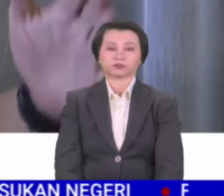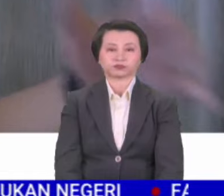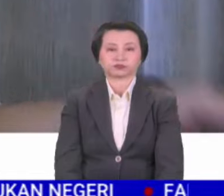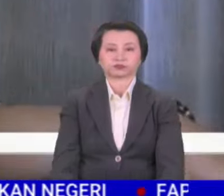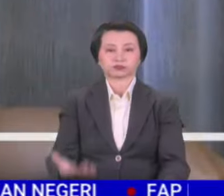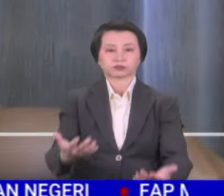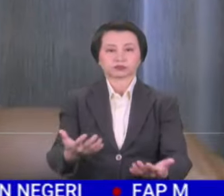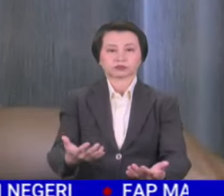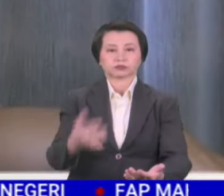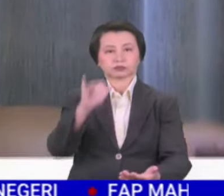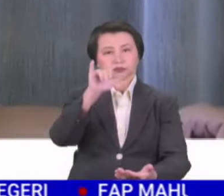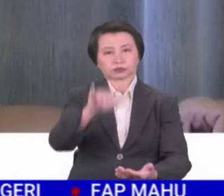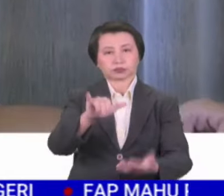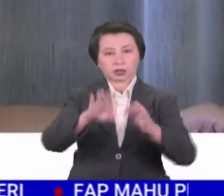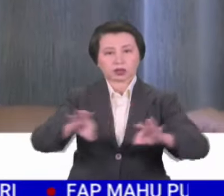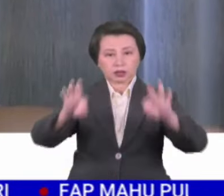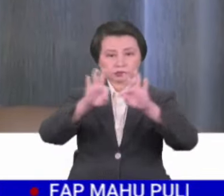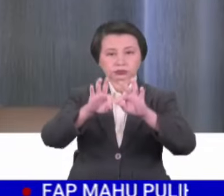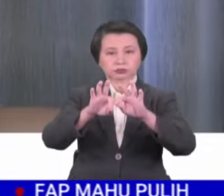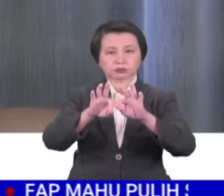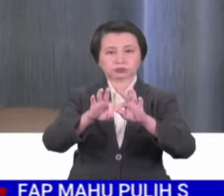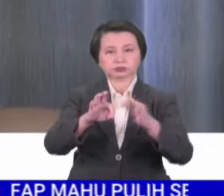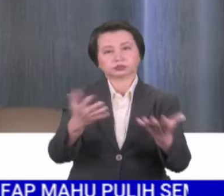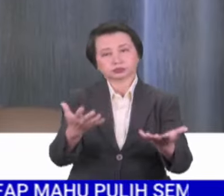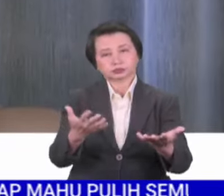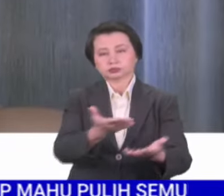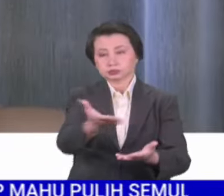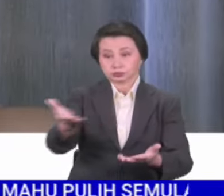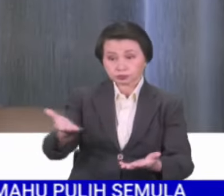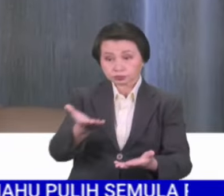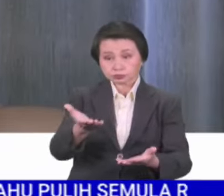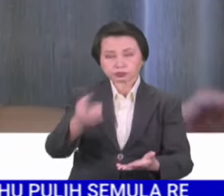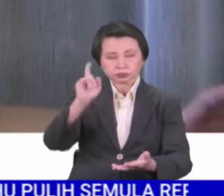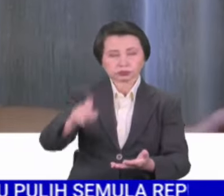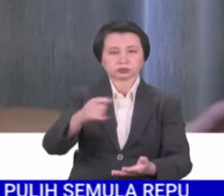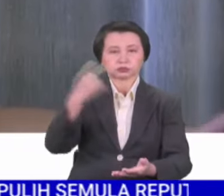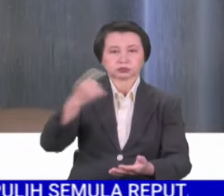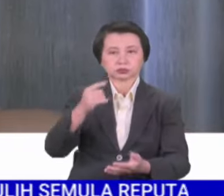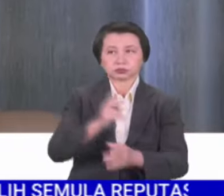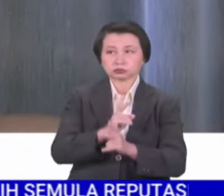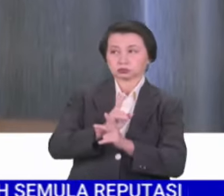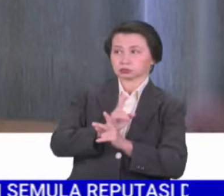antara langkah penting yang paling utama adalah mereka senantiasa